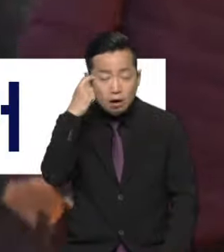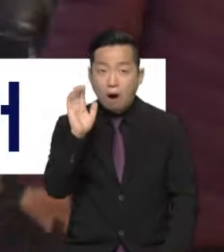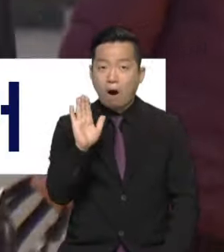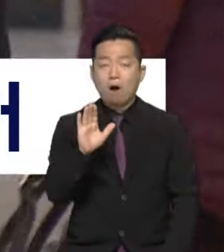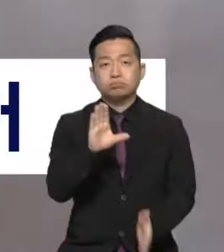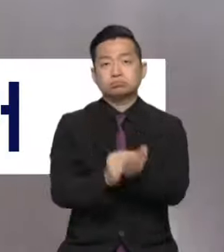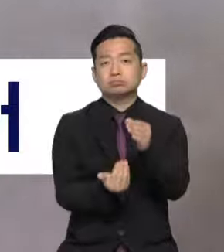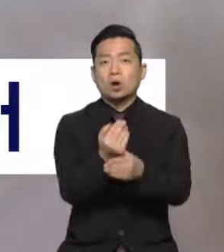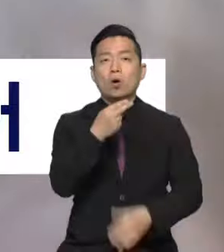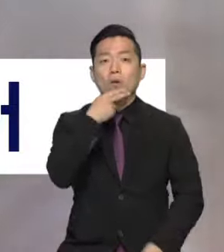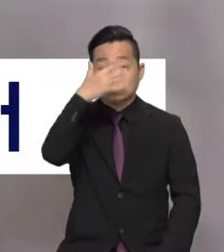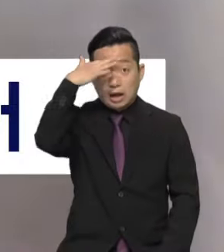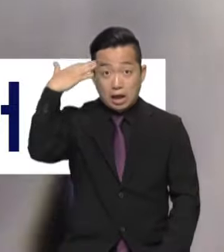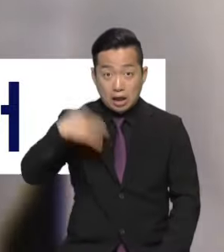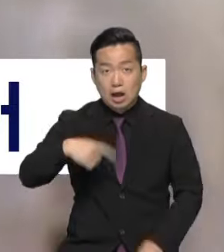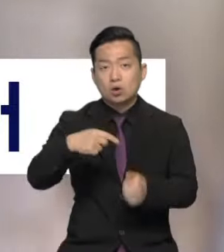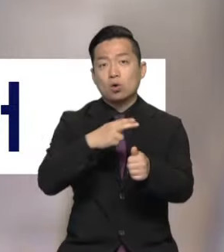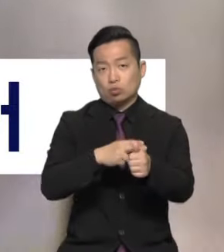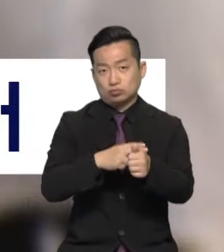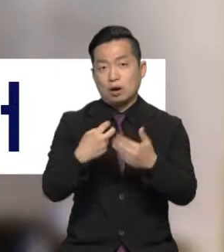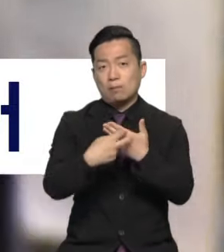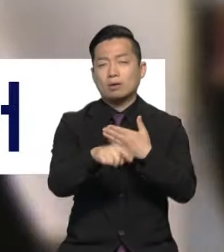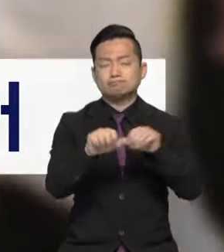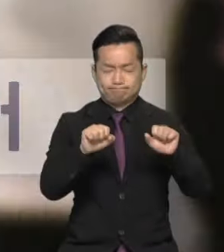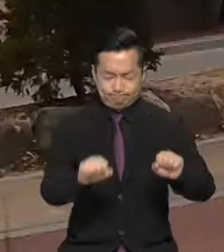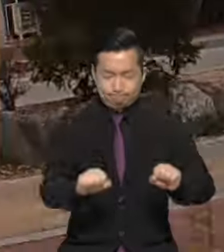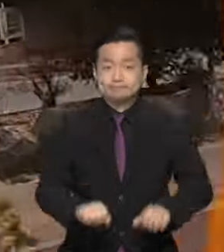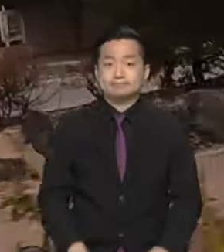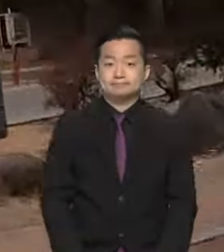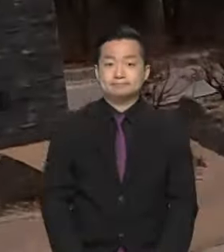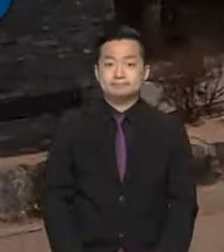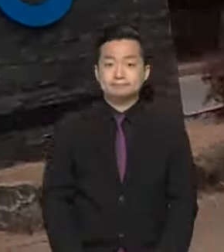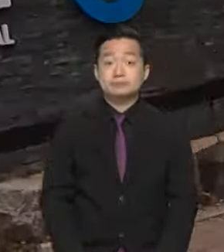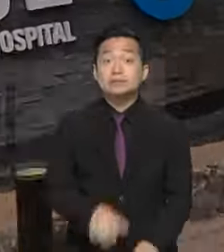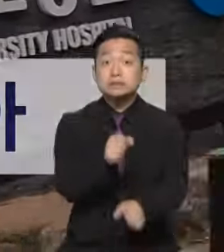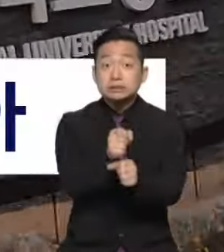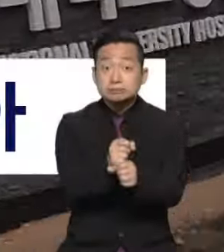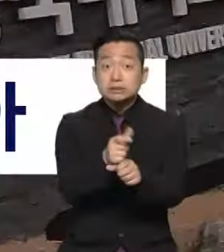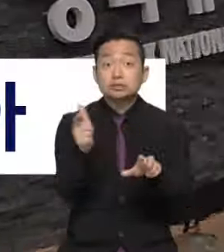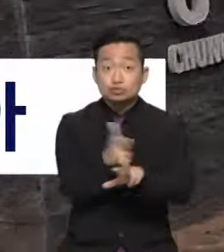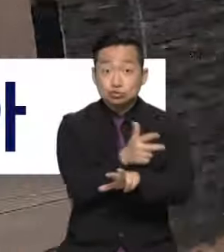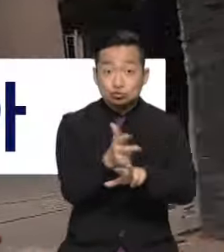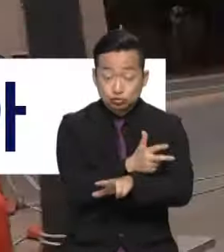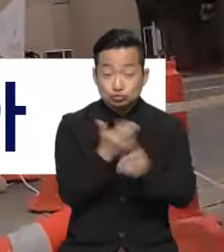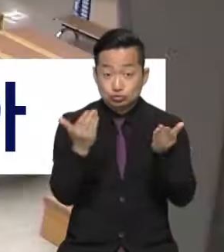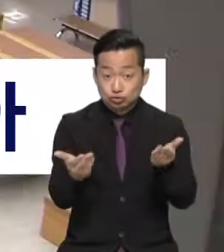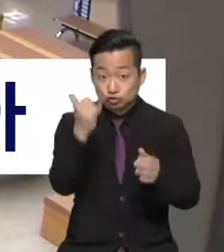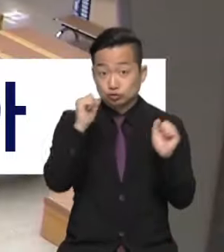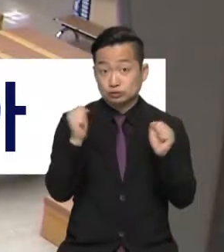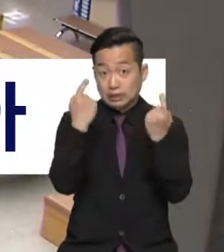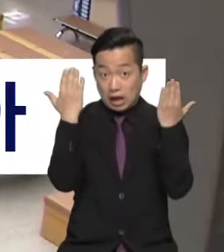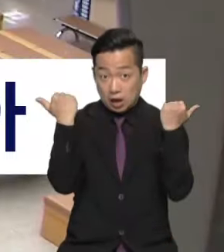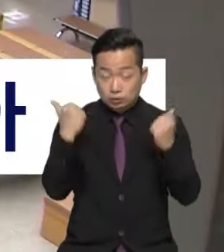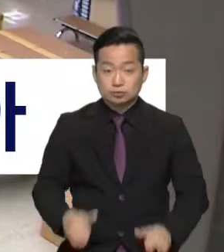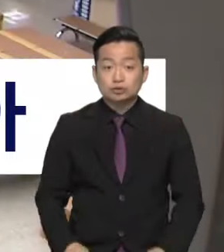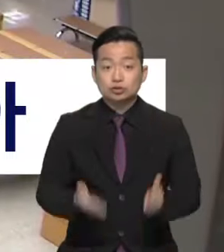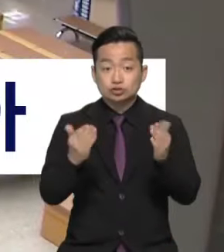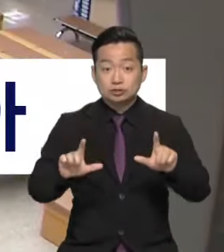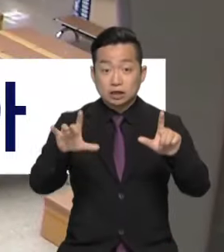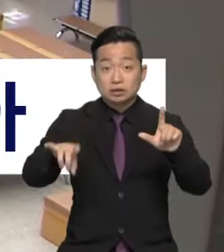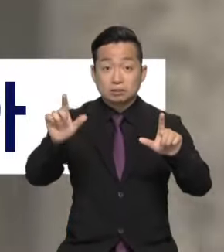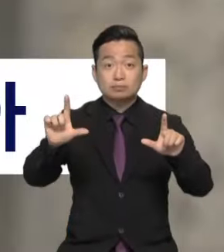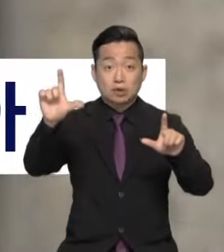없었습니다. 교수들이 병원을 지켰기 때문입니다. 이미 매주 하루 휴진해온 충북대병원도 휴진 첫날보다